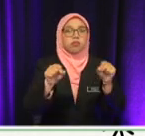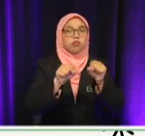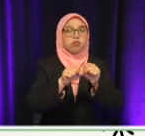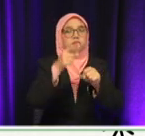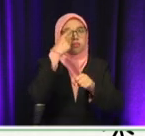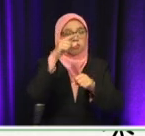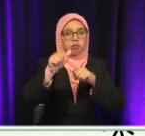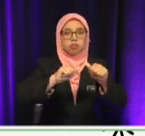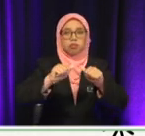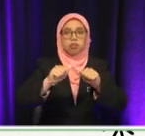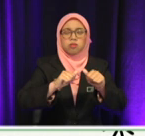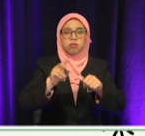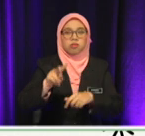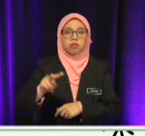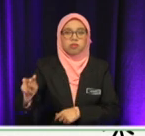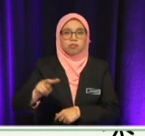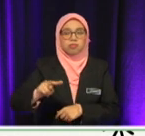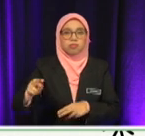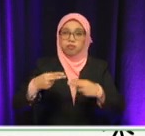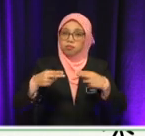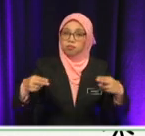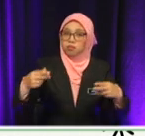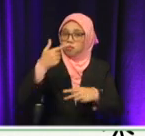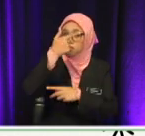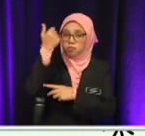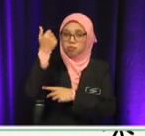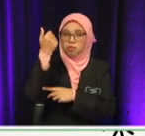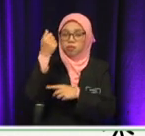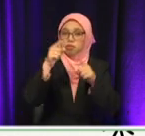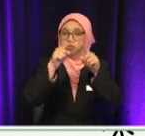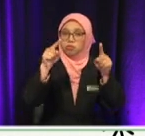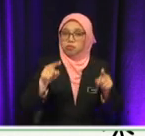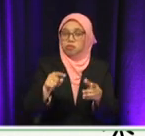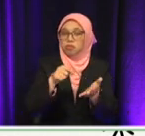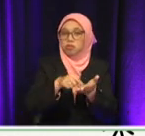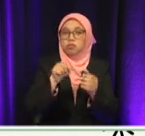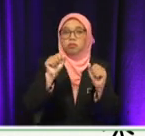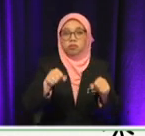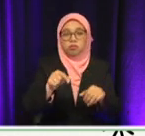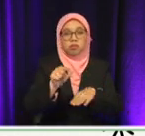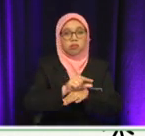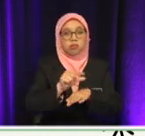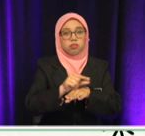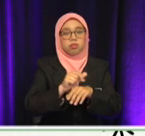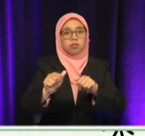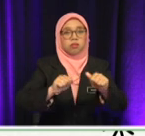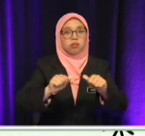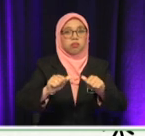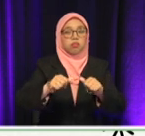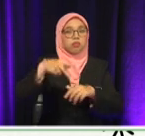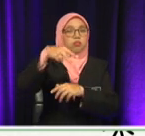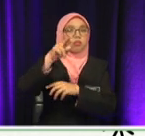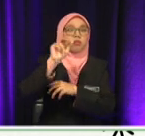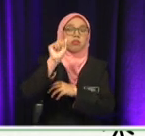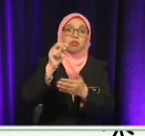aktiviti kanak-kanak. Okey, penerangan cikgu kerana kad imbasan boleh digunakan untuk aktiviti prabaca.